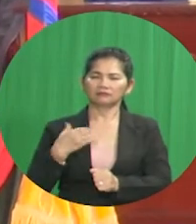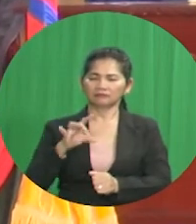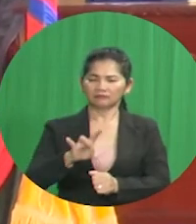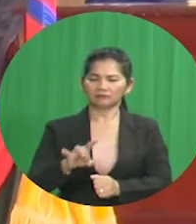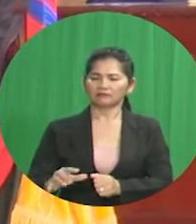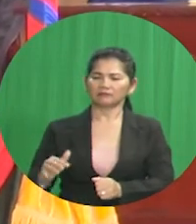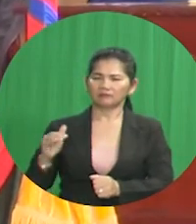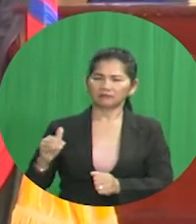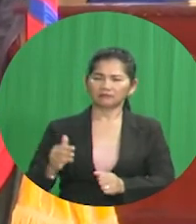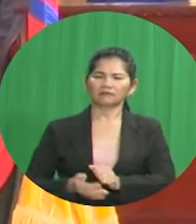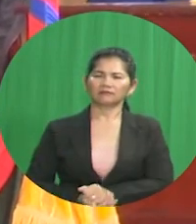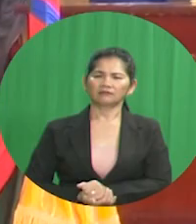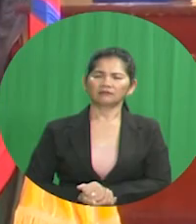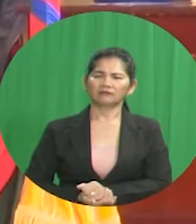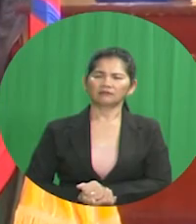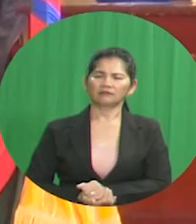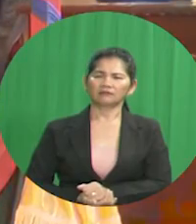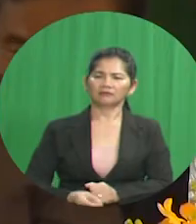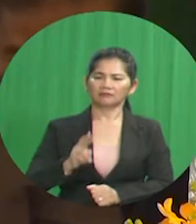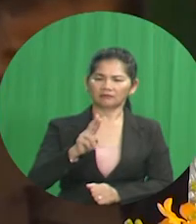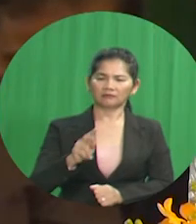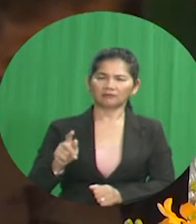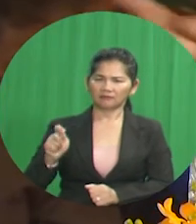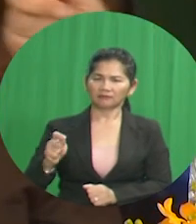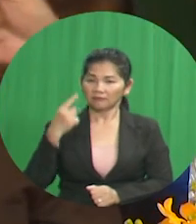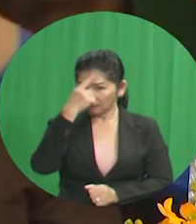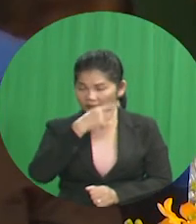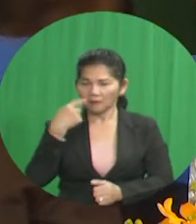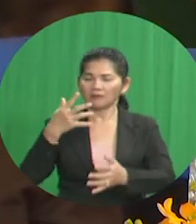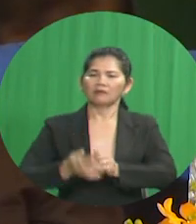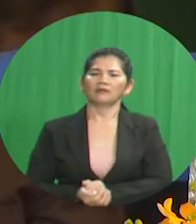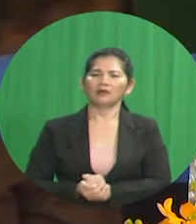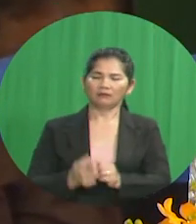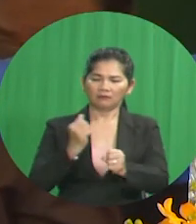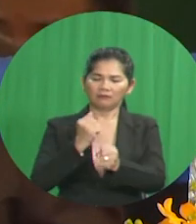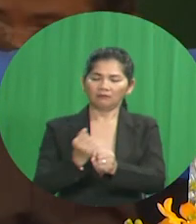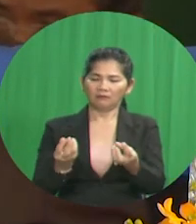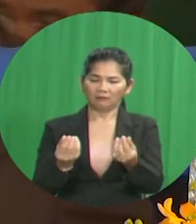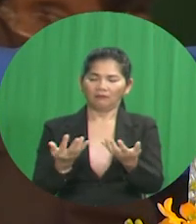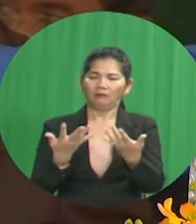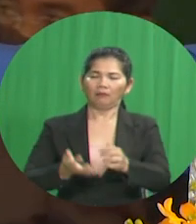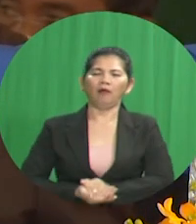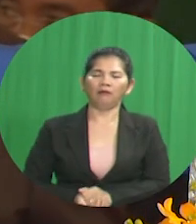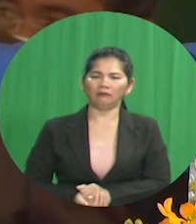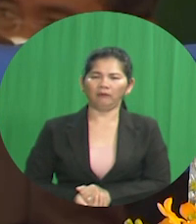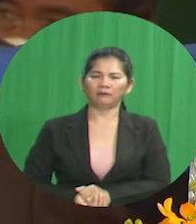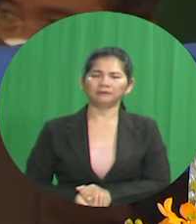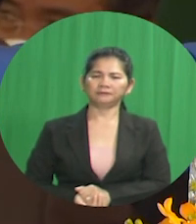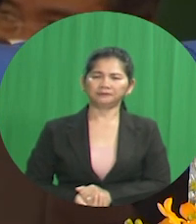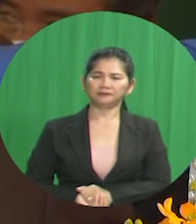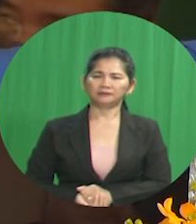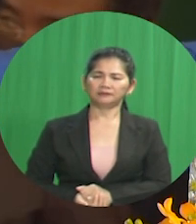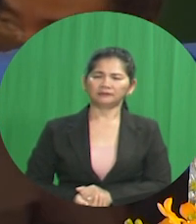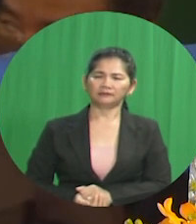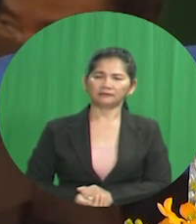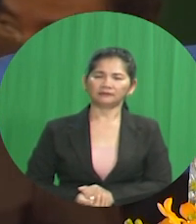ងគឺអ្នករុនតឯងចំណាំមុខឯអ្នកធ្វើដីទៅចំណាំមុខផ្កាយ